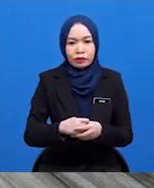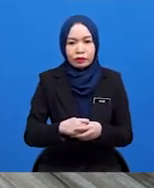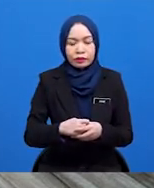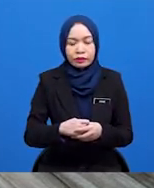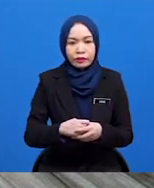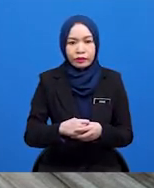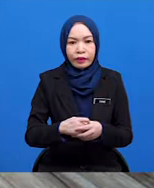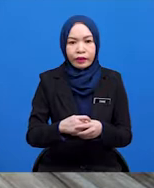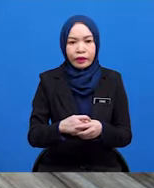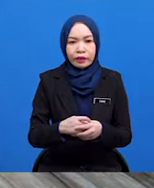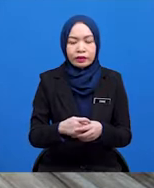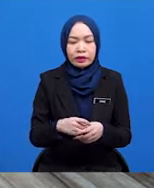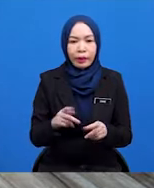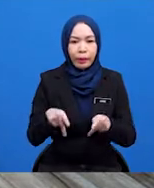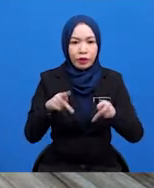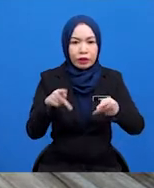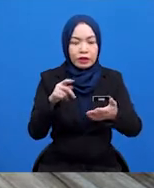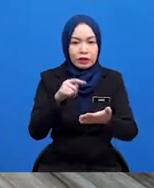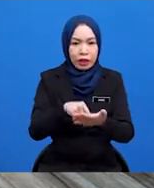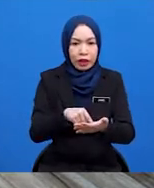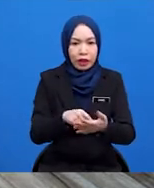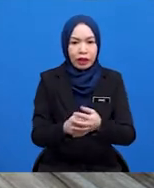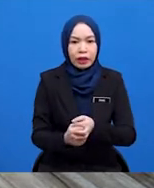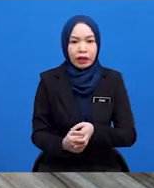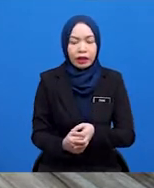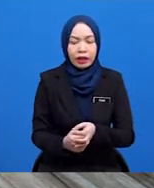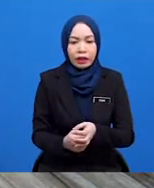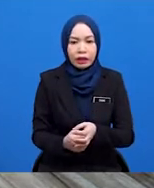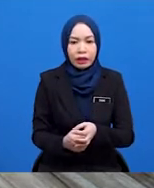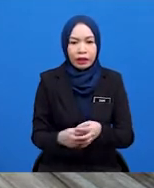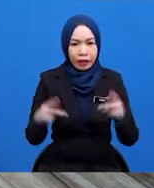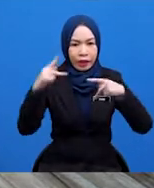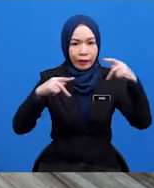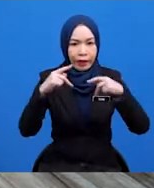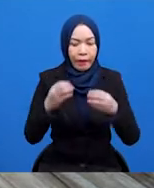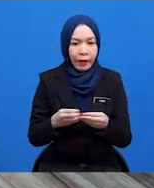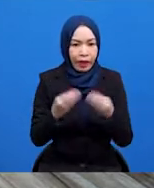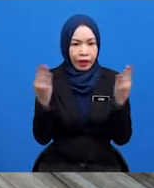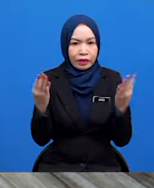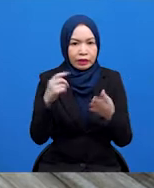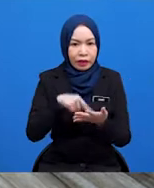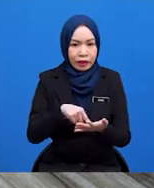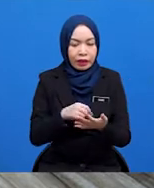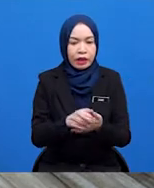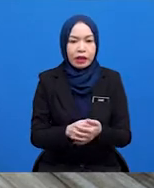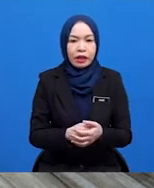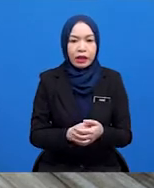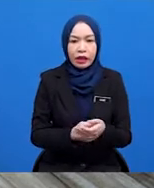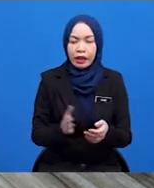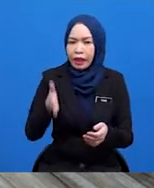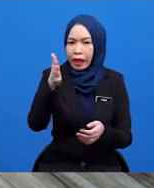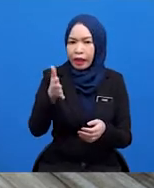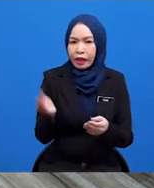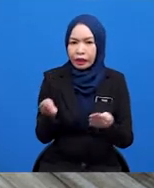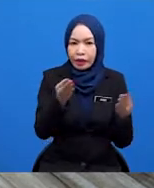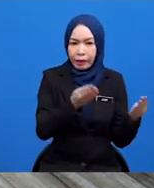tanaman. Proses larut resap sebatian kimia dari baja dan racun serangga akan